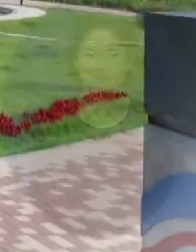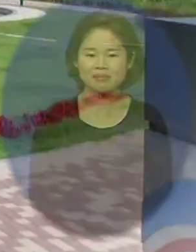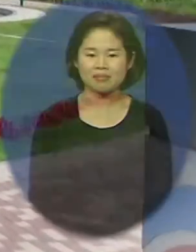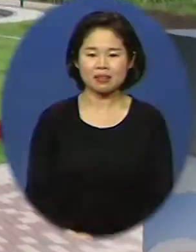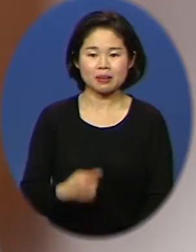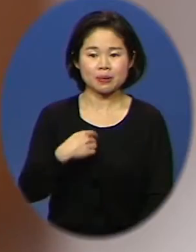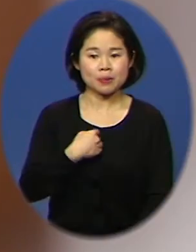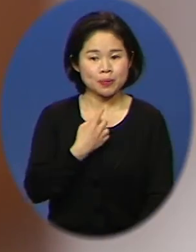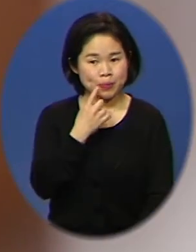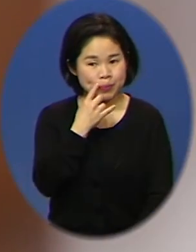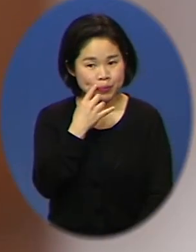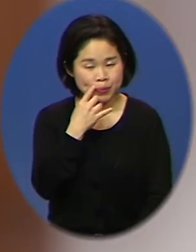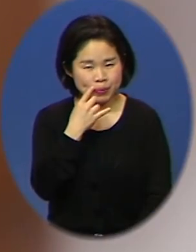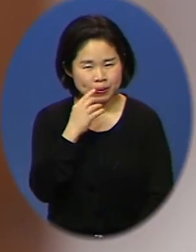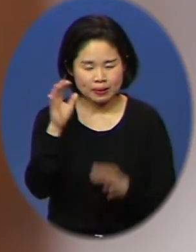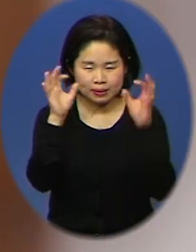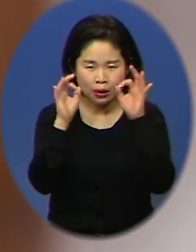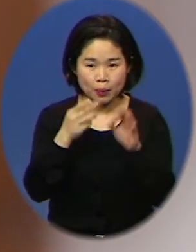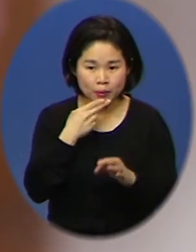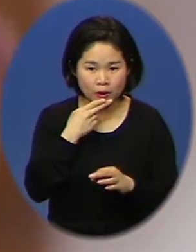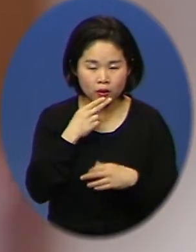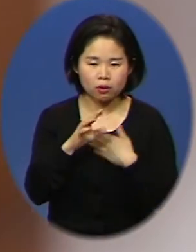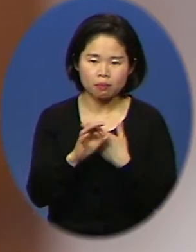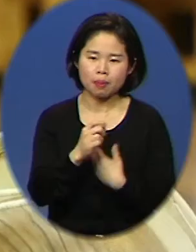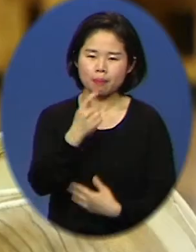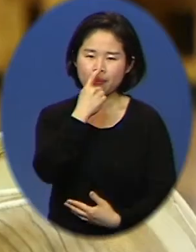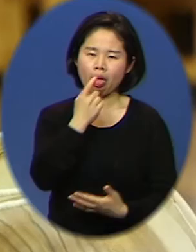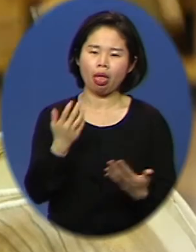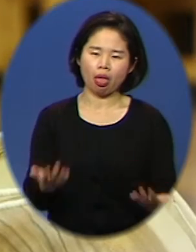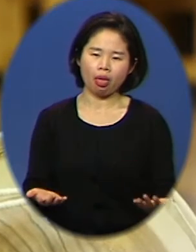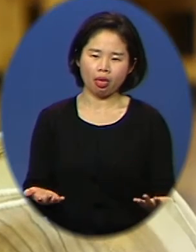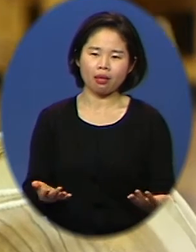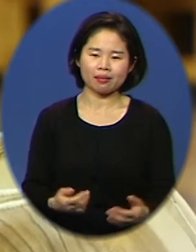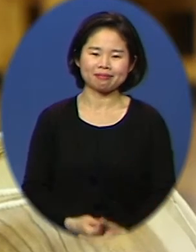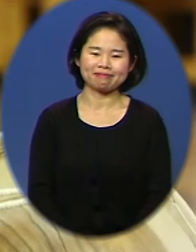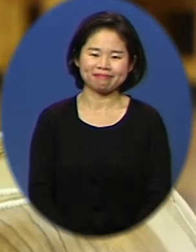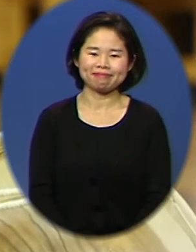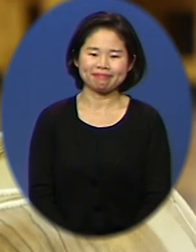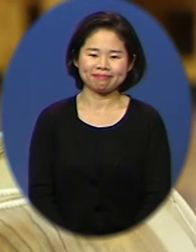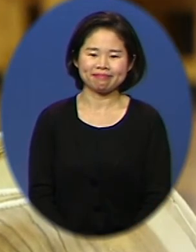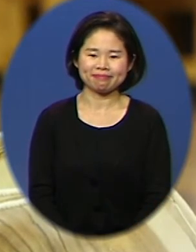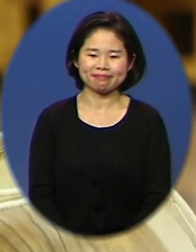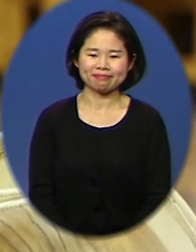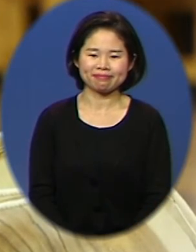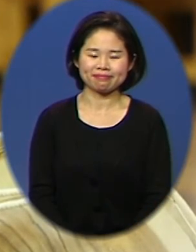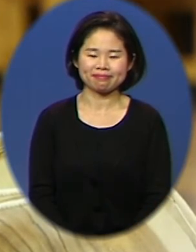스스로 궁금해하지 않고 찾지 않으면 아무것도 배울 수 없습니다.